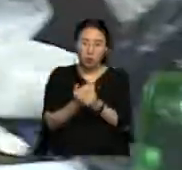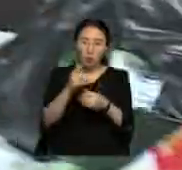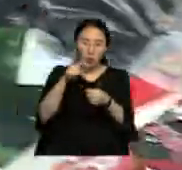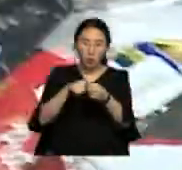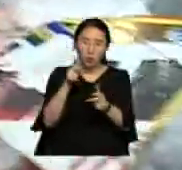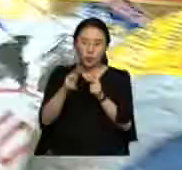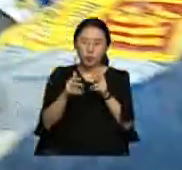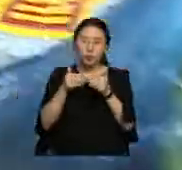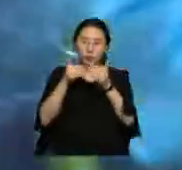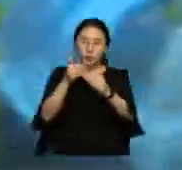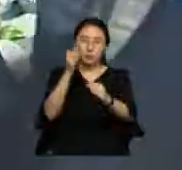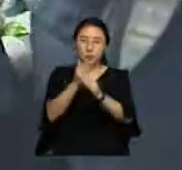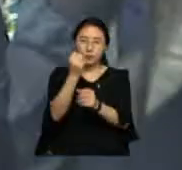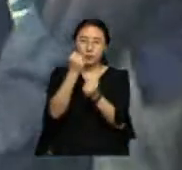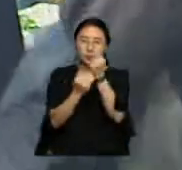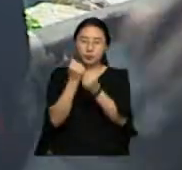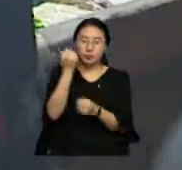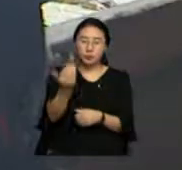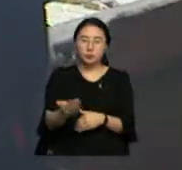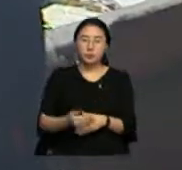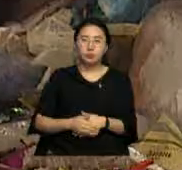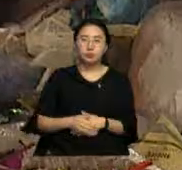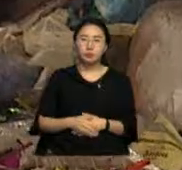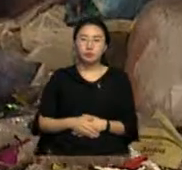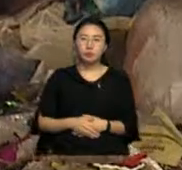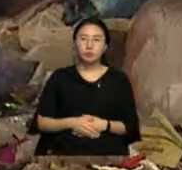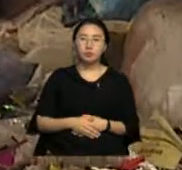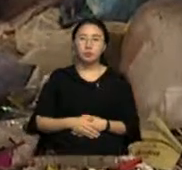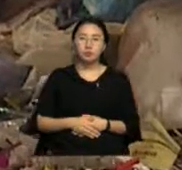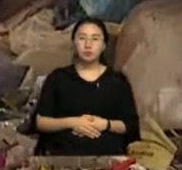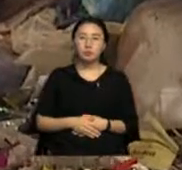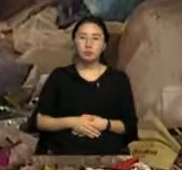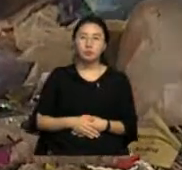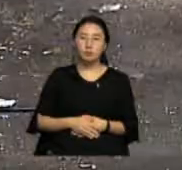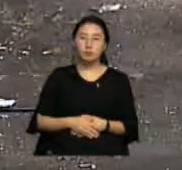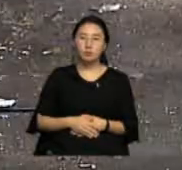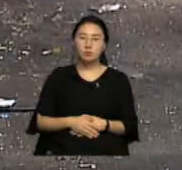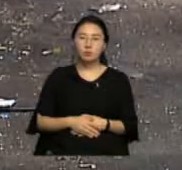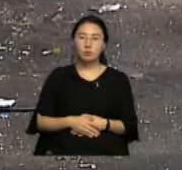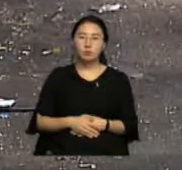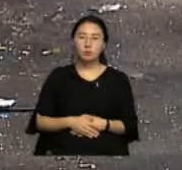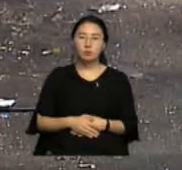사업을 진행 중이라고 설명했습니다. 딜라이브 서울경기 케이블TV 엄종규입니다.